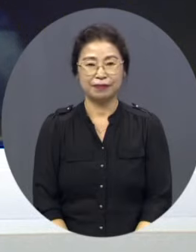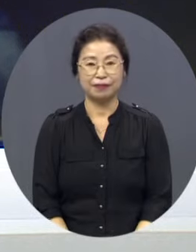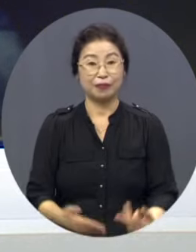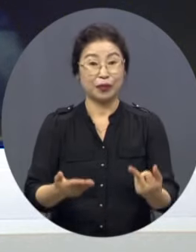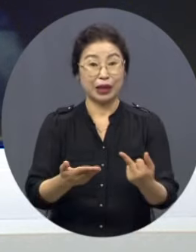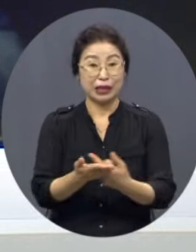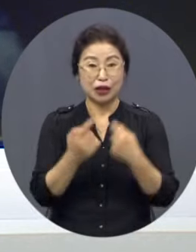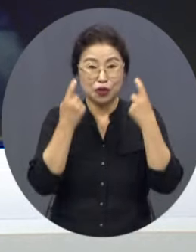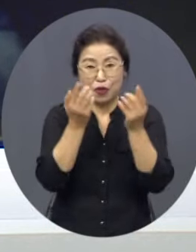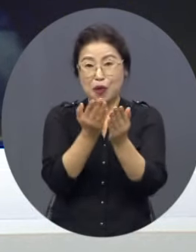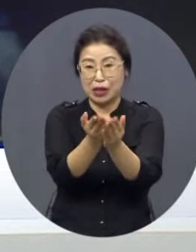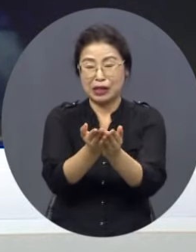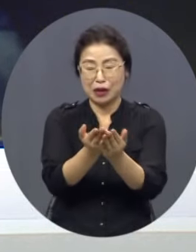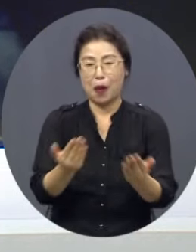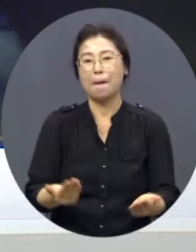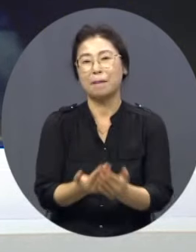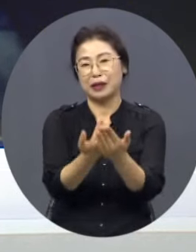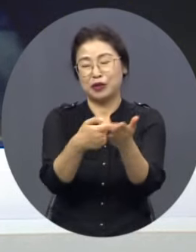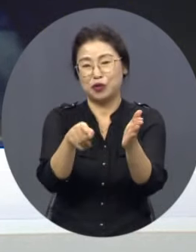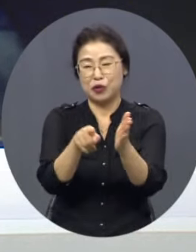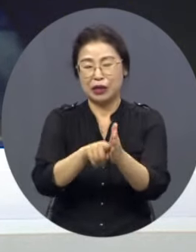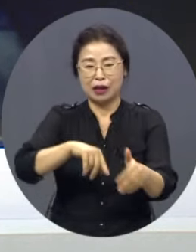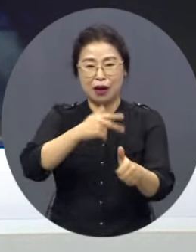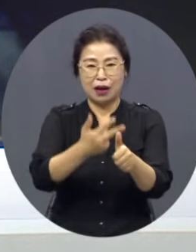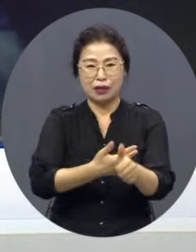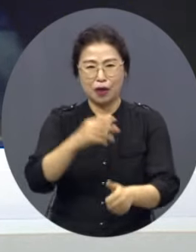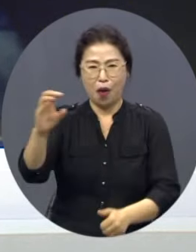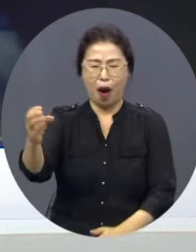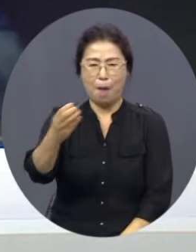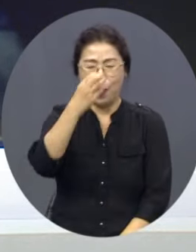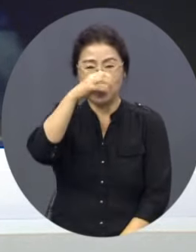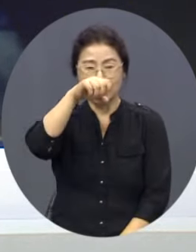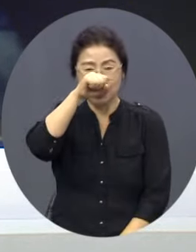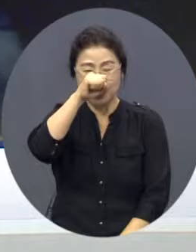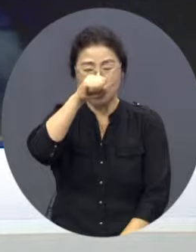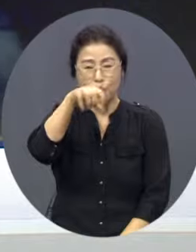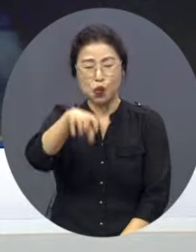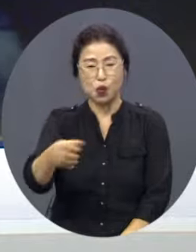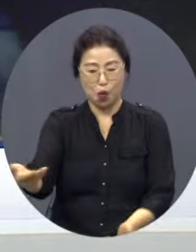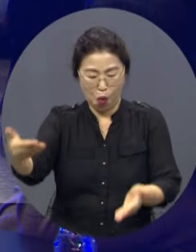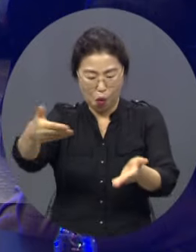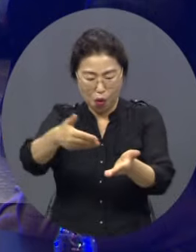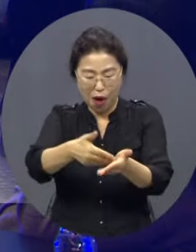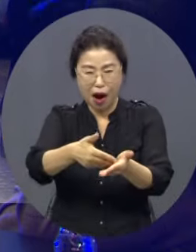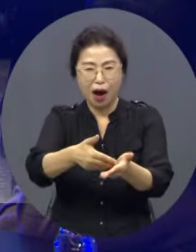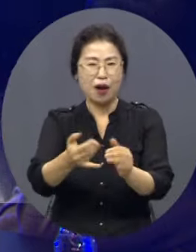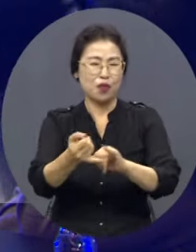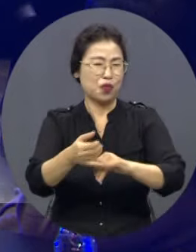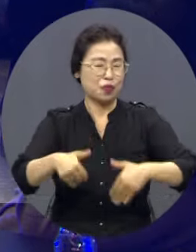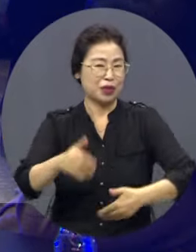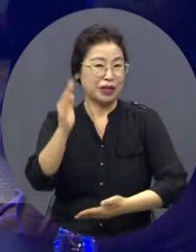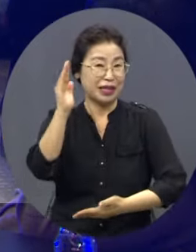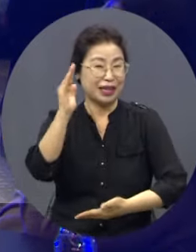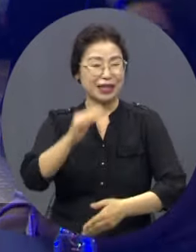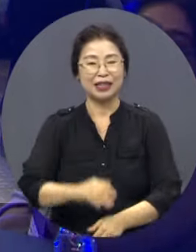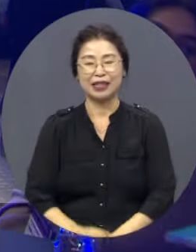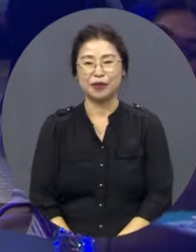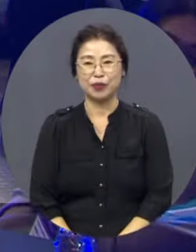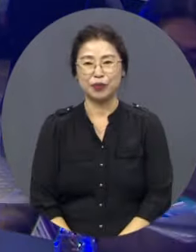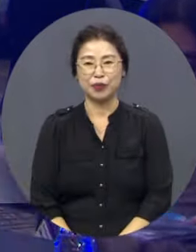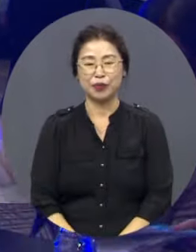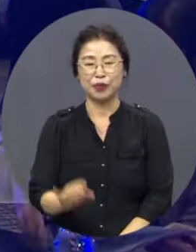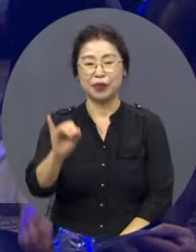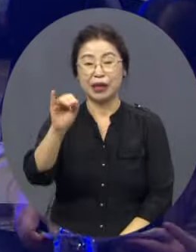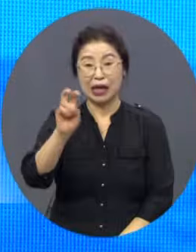제주 크루즈 산업의 성장을 위해 자연경관 중심의 기항지 개발이 필요하다는 의견이 나왔습니다.